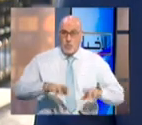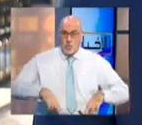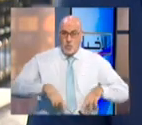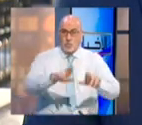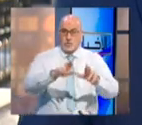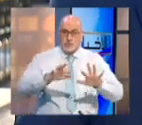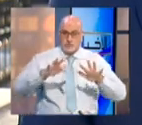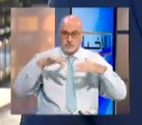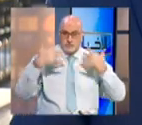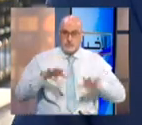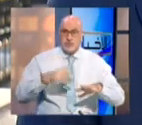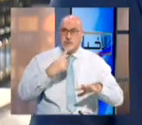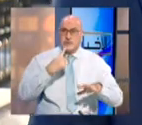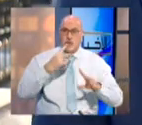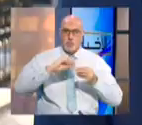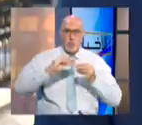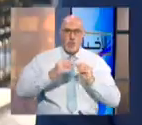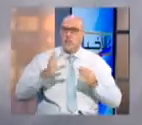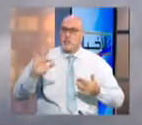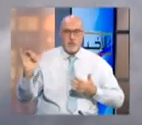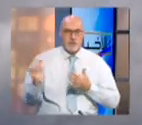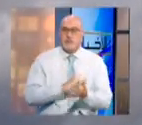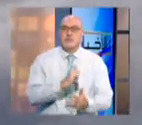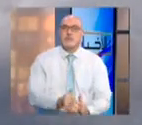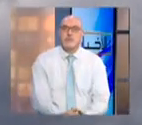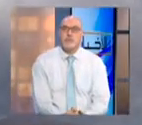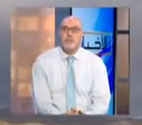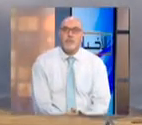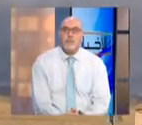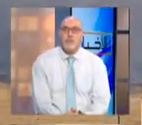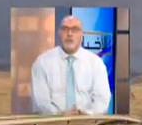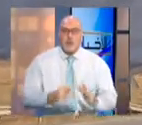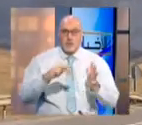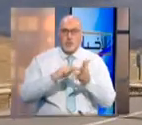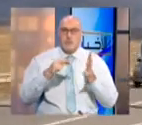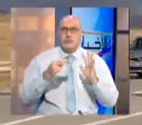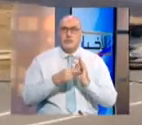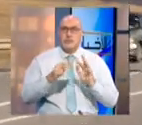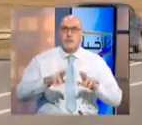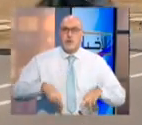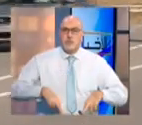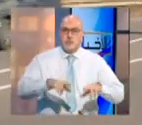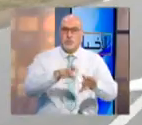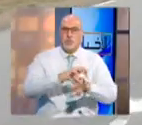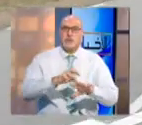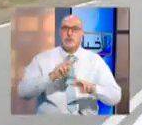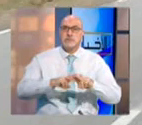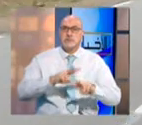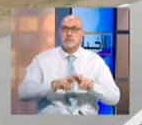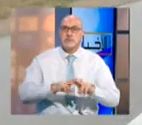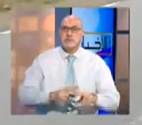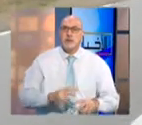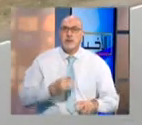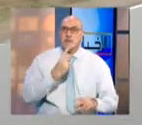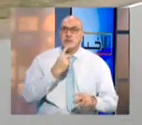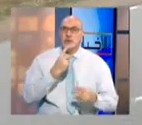سنقوم بفك العزلة عن عدة ولايات. إنجاز مشروع شبكة الطرقات بولاية تسمسيلت من شأنه